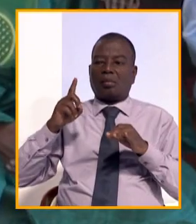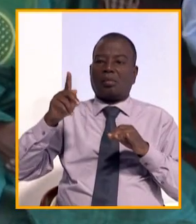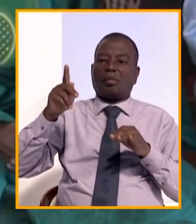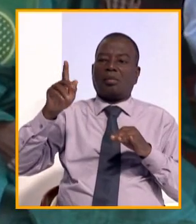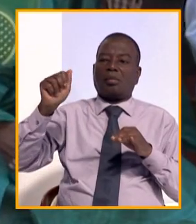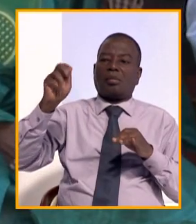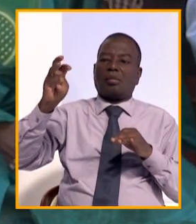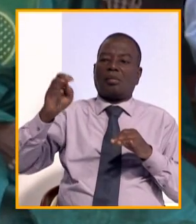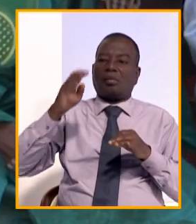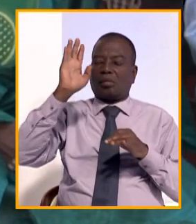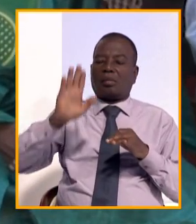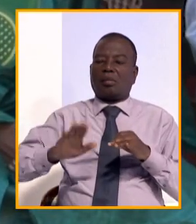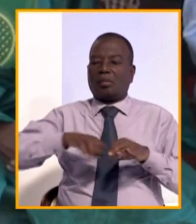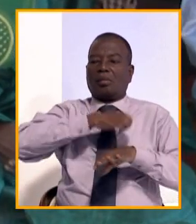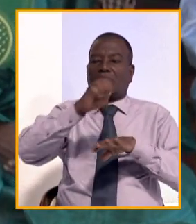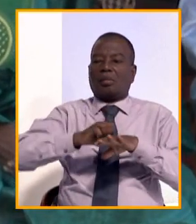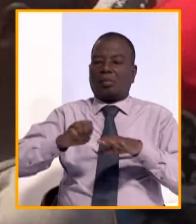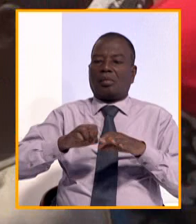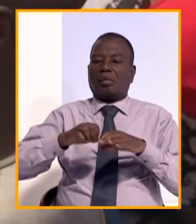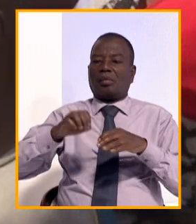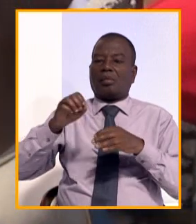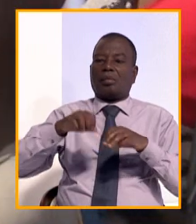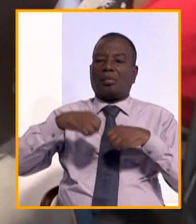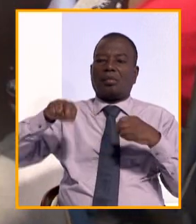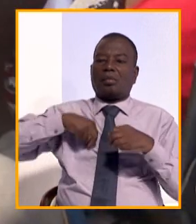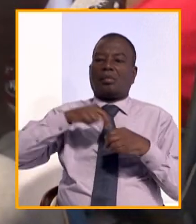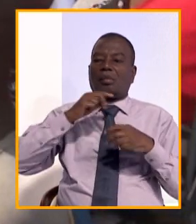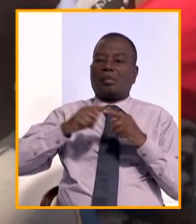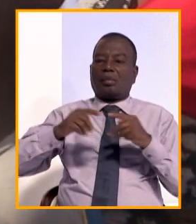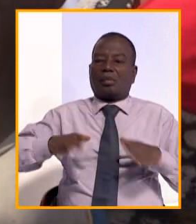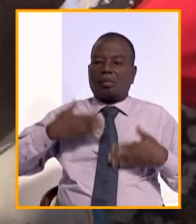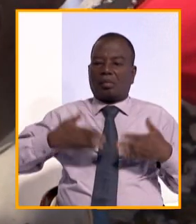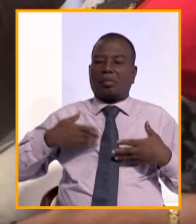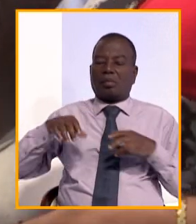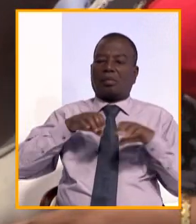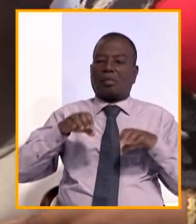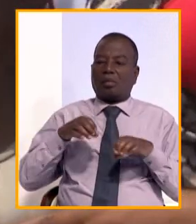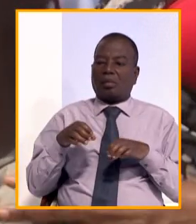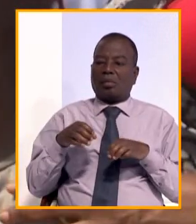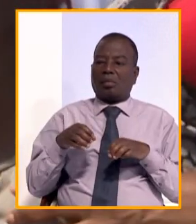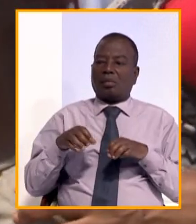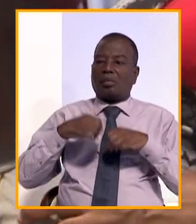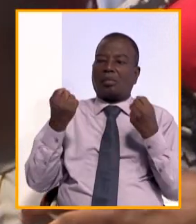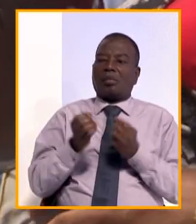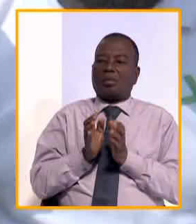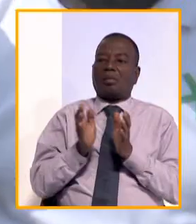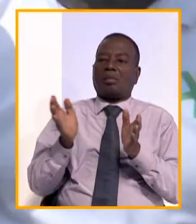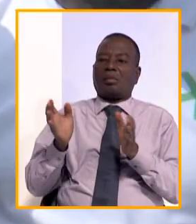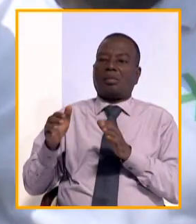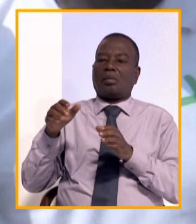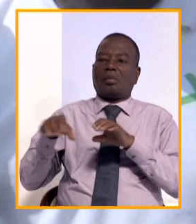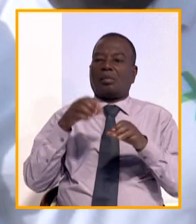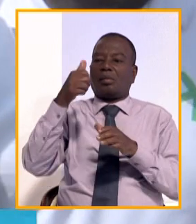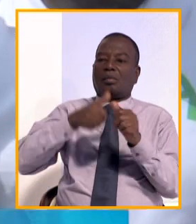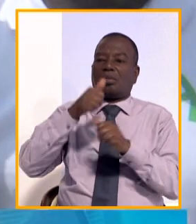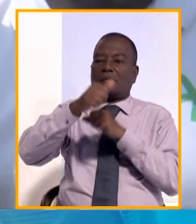Touma, salue l'engagement de l'association Yereta. Nous sommes très heureux de cet effort que l'association Yereta fait chaque